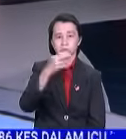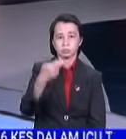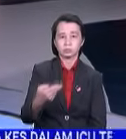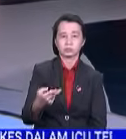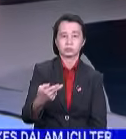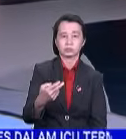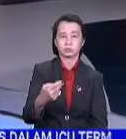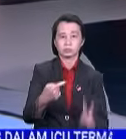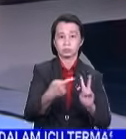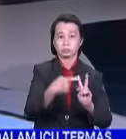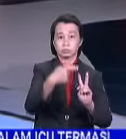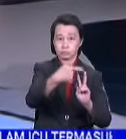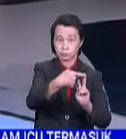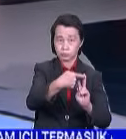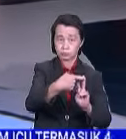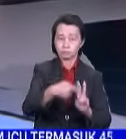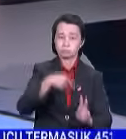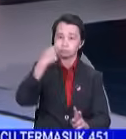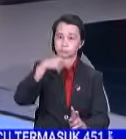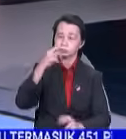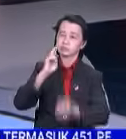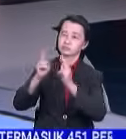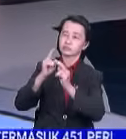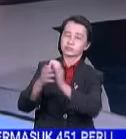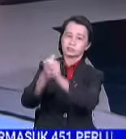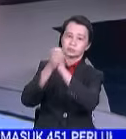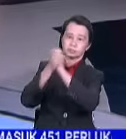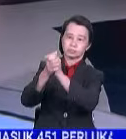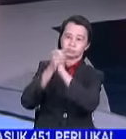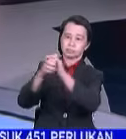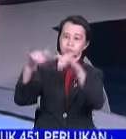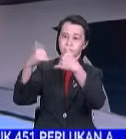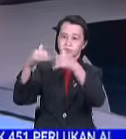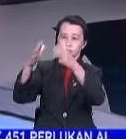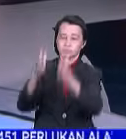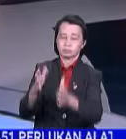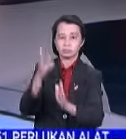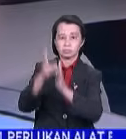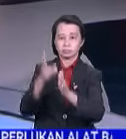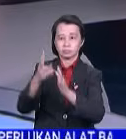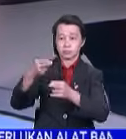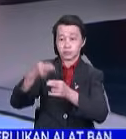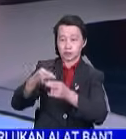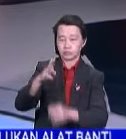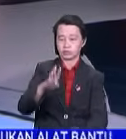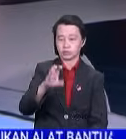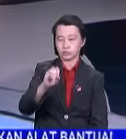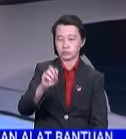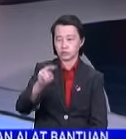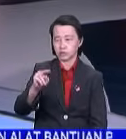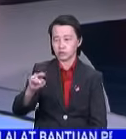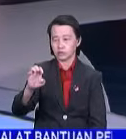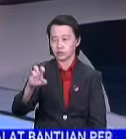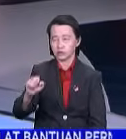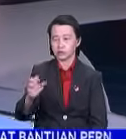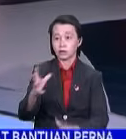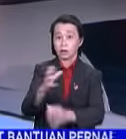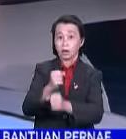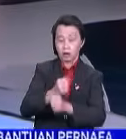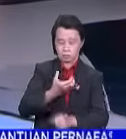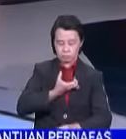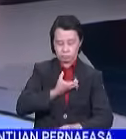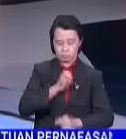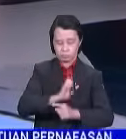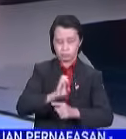Aminah Maimunah iskandariah mazahir konco pantai yang kepada atlet paralympic negara Bond ibunya Gustin yang menghadiahkan